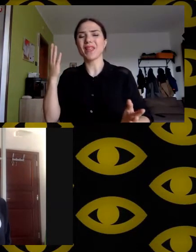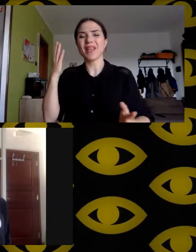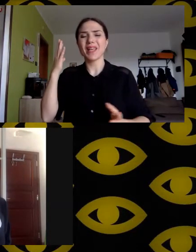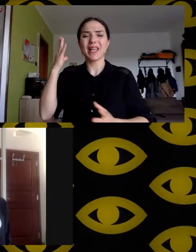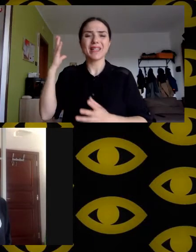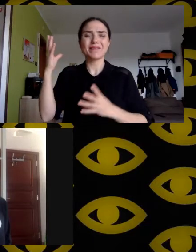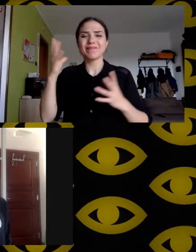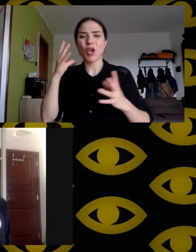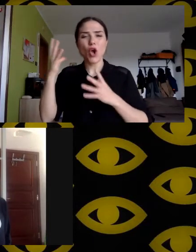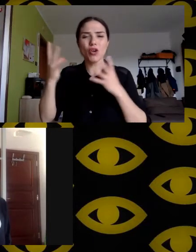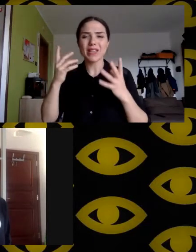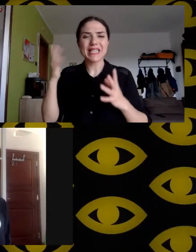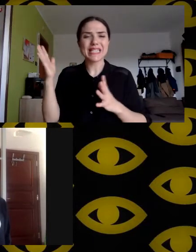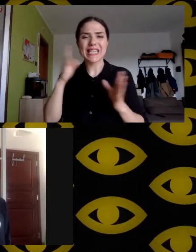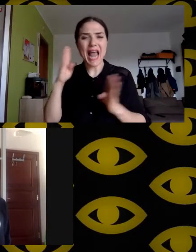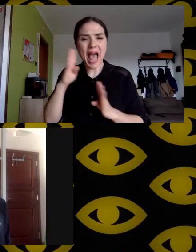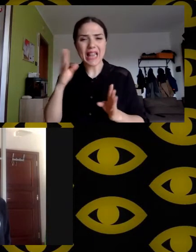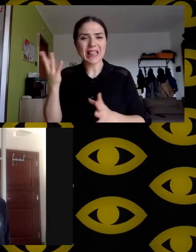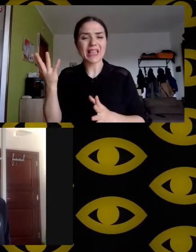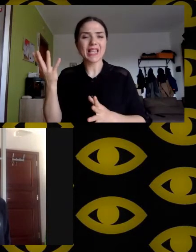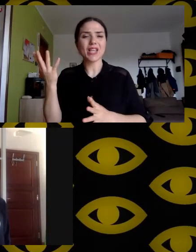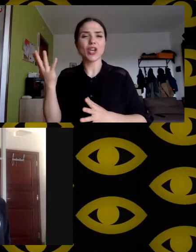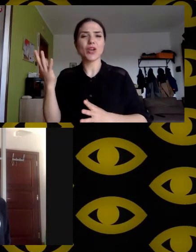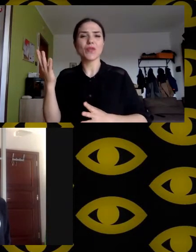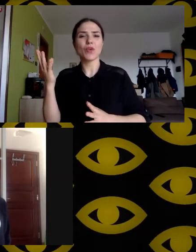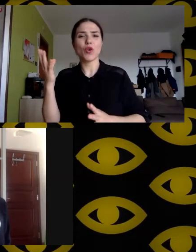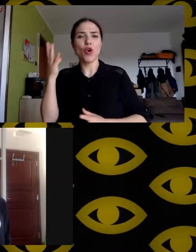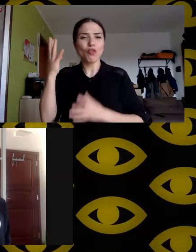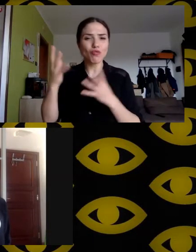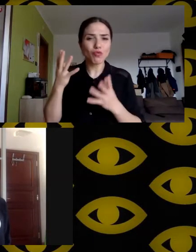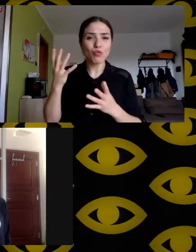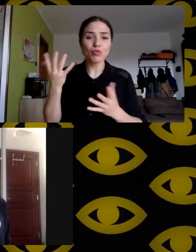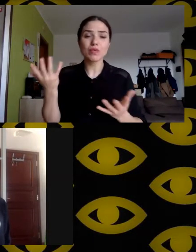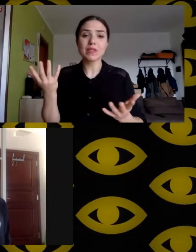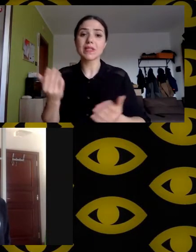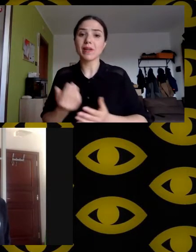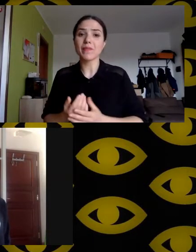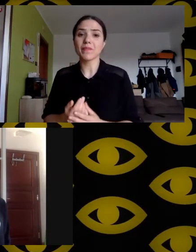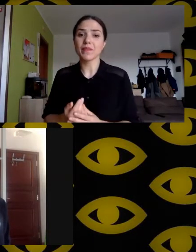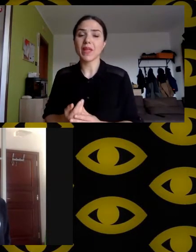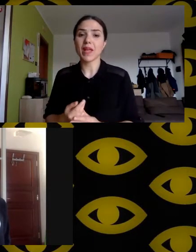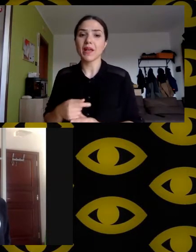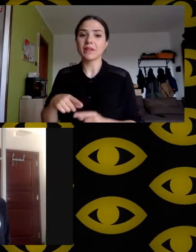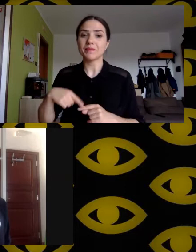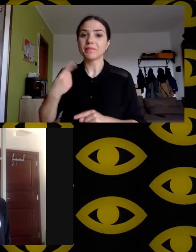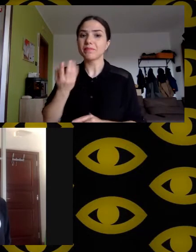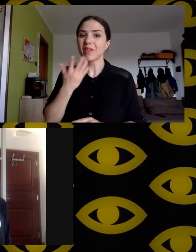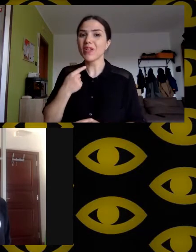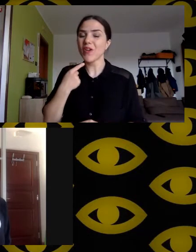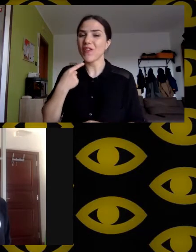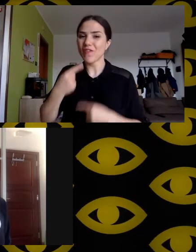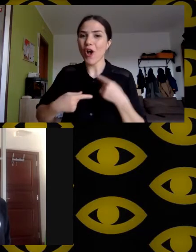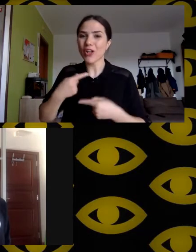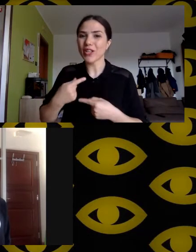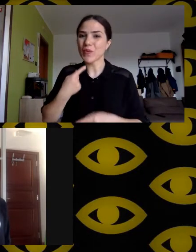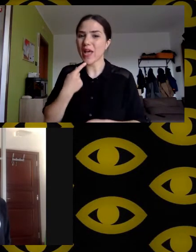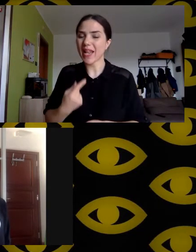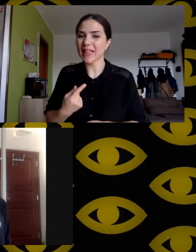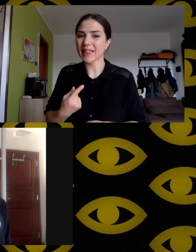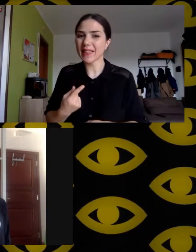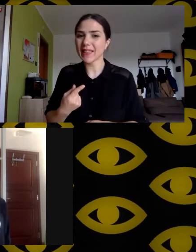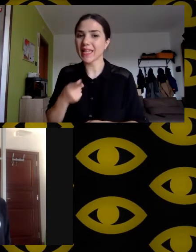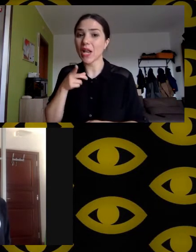discorso, ma chissà che non ci siano altre occasioni per approfondirlo. Io poi volevo continuare anche dicendo che hai parlato